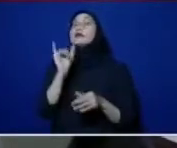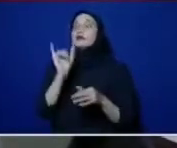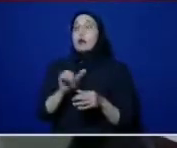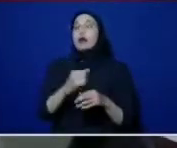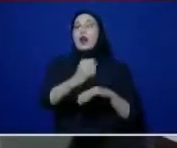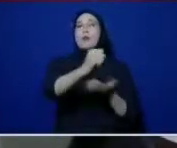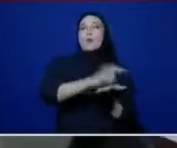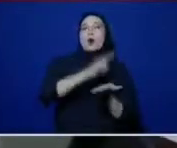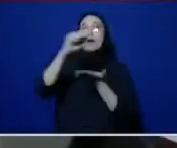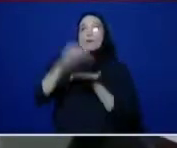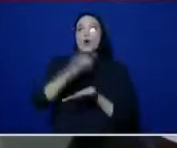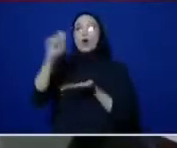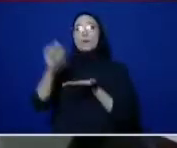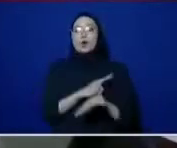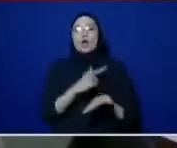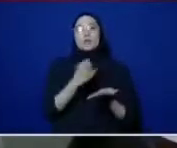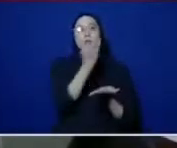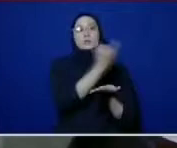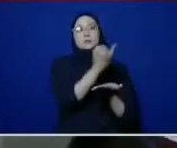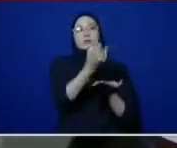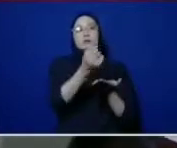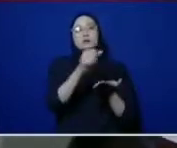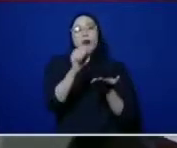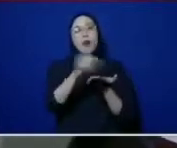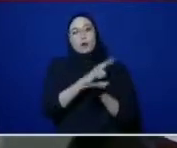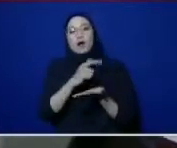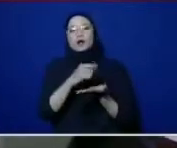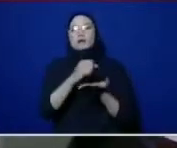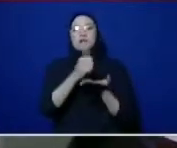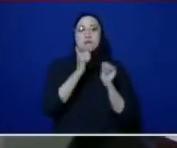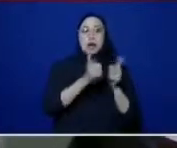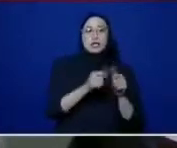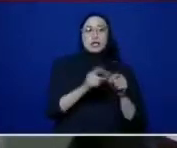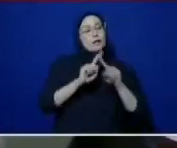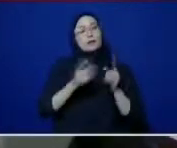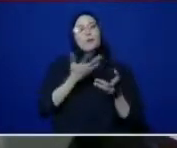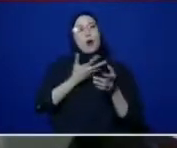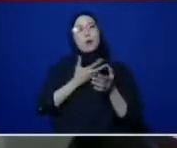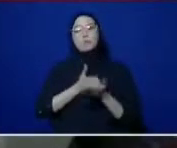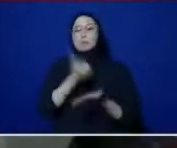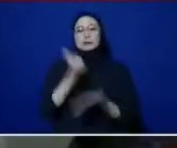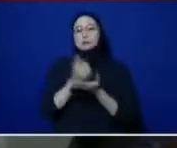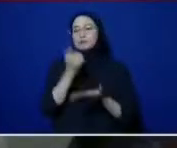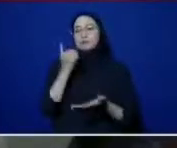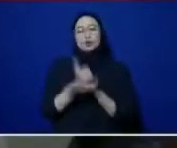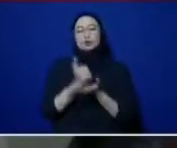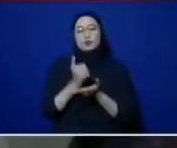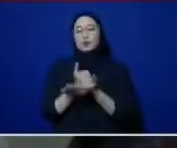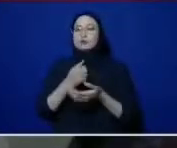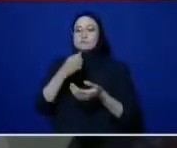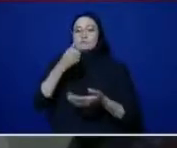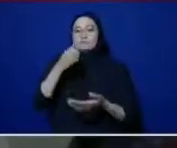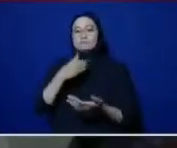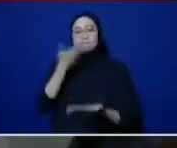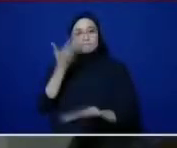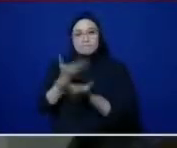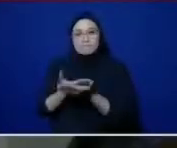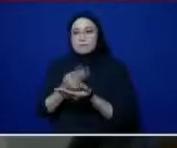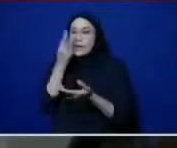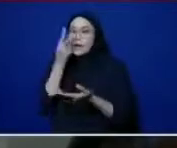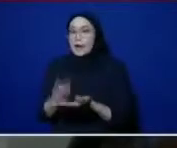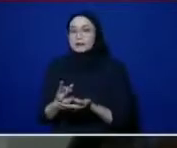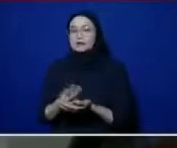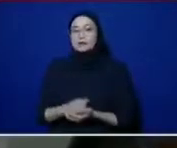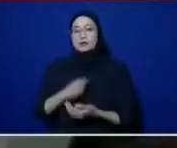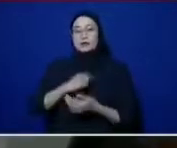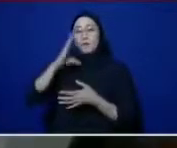saya yang tidak baik, banyak laporan ke saya yang baik, tapi saya ingin memastikan nelayan itu betul-betul kondisinya seperti apa. Sehingga tengah